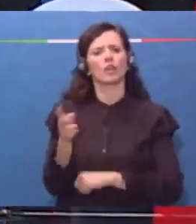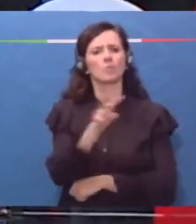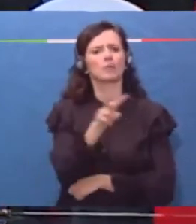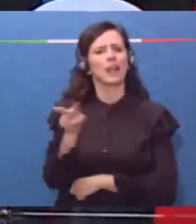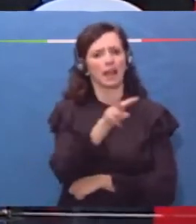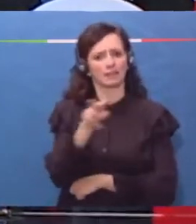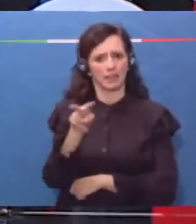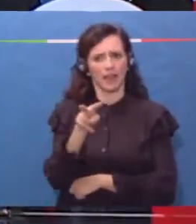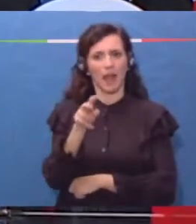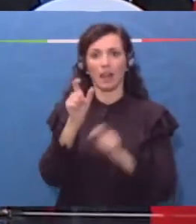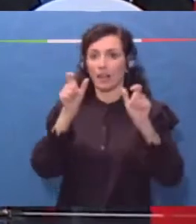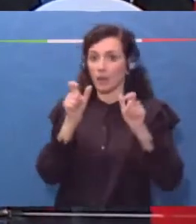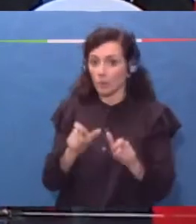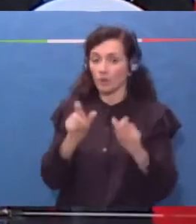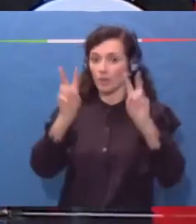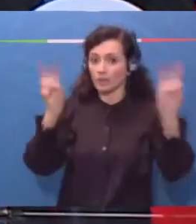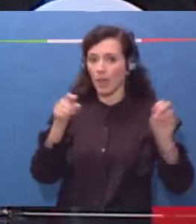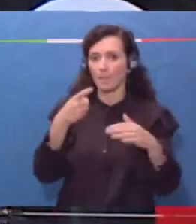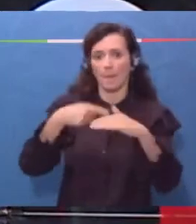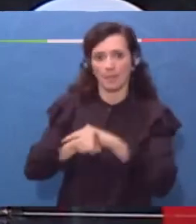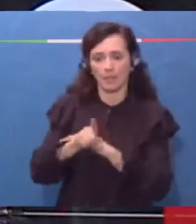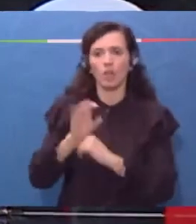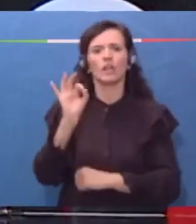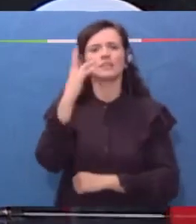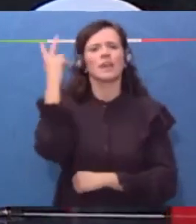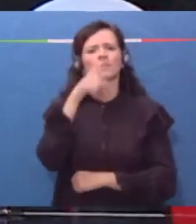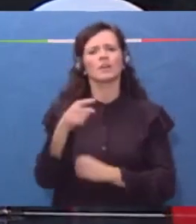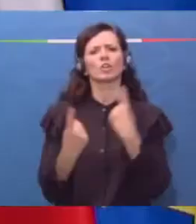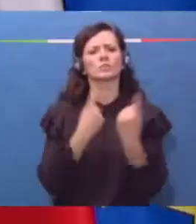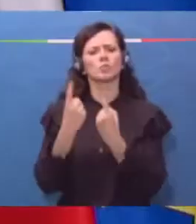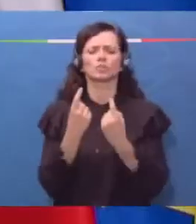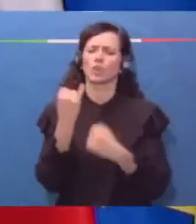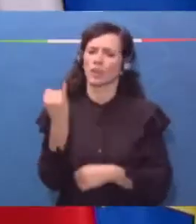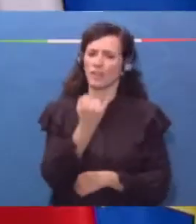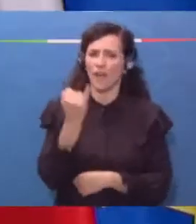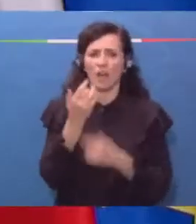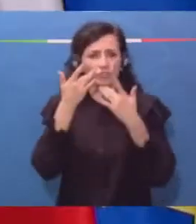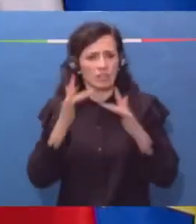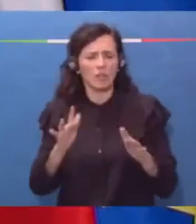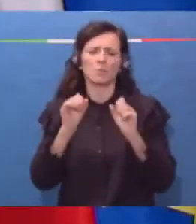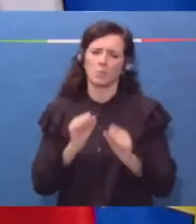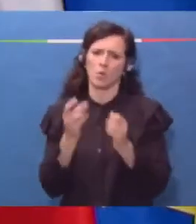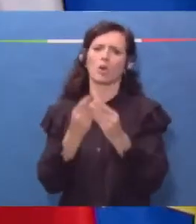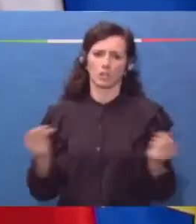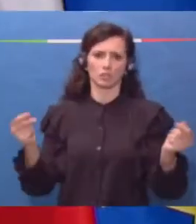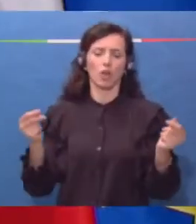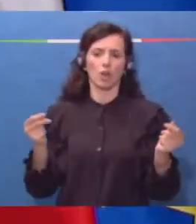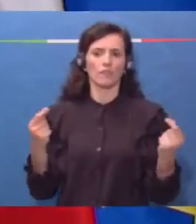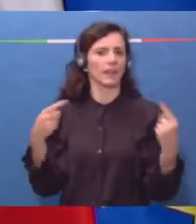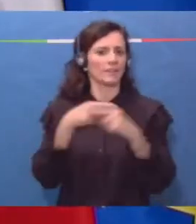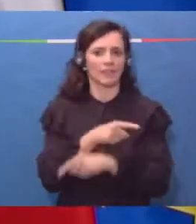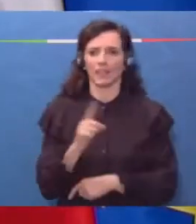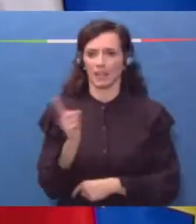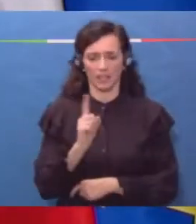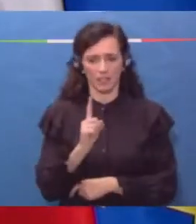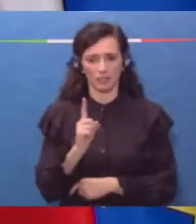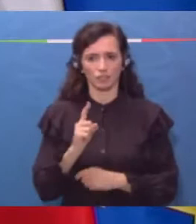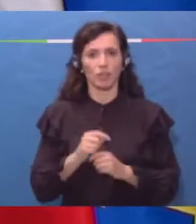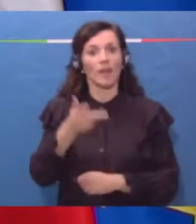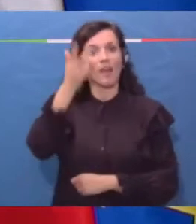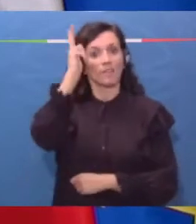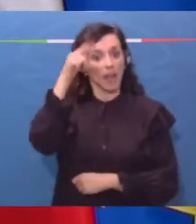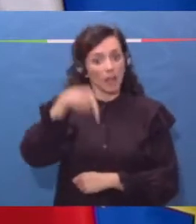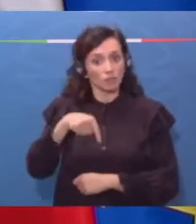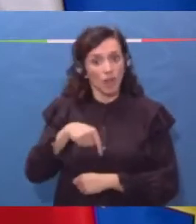Se questa questione fosse semplice, già sarebbe stata risolta diversamente. Non lo è. E la Francia, oggi,